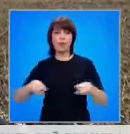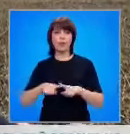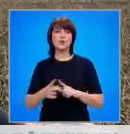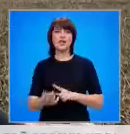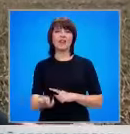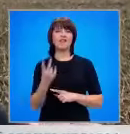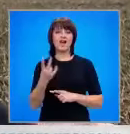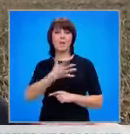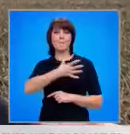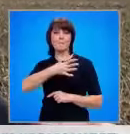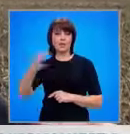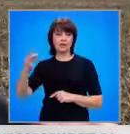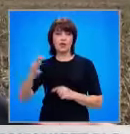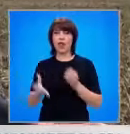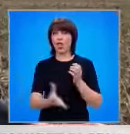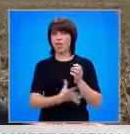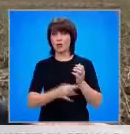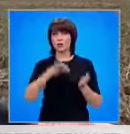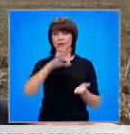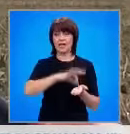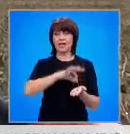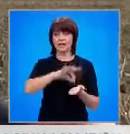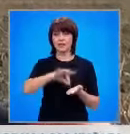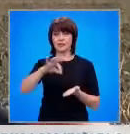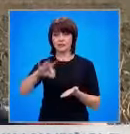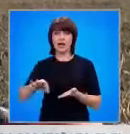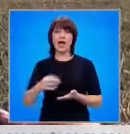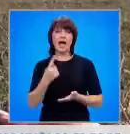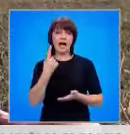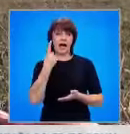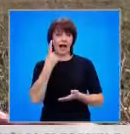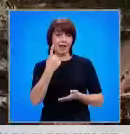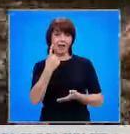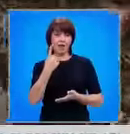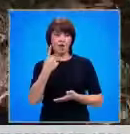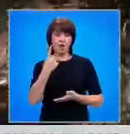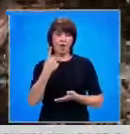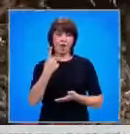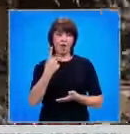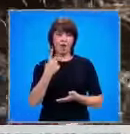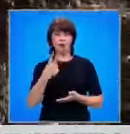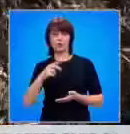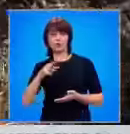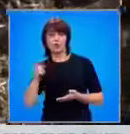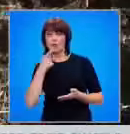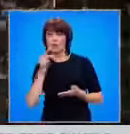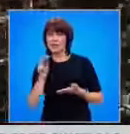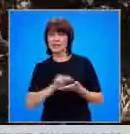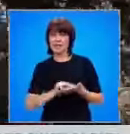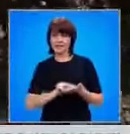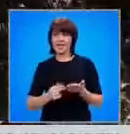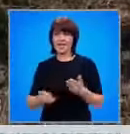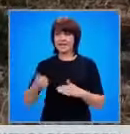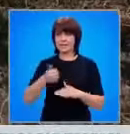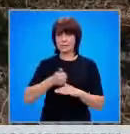2500 декара лозови насъждения. Много малка част, само едно заявление всъщност имаме и за трайни насъждения. Край опустошената продукция, заместник министърът